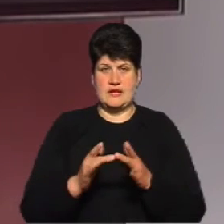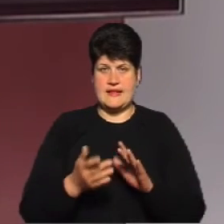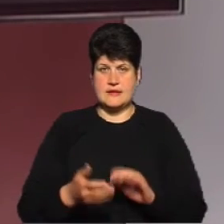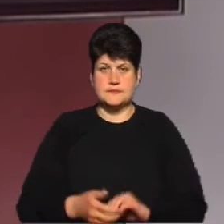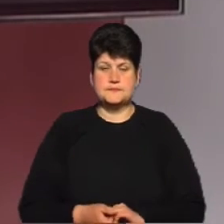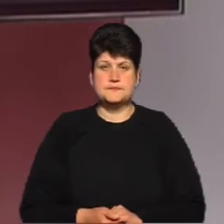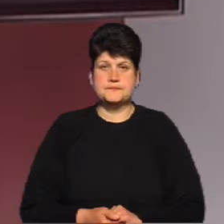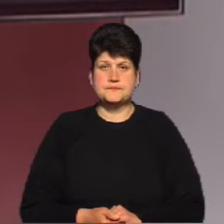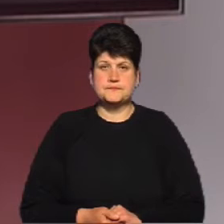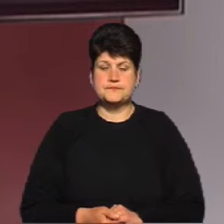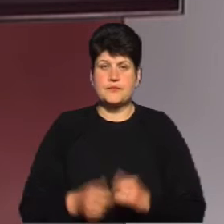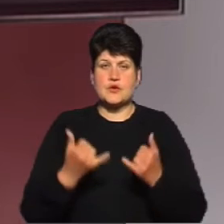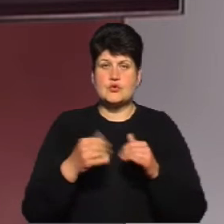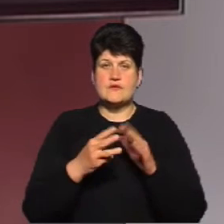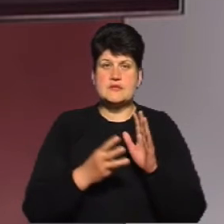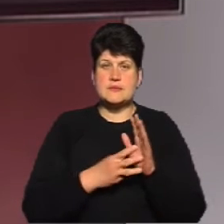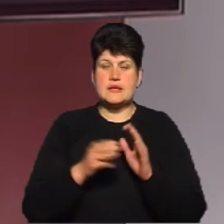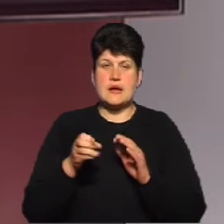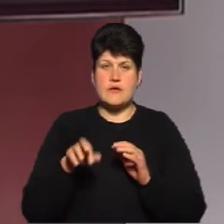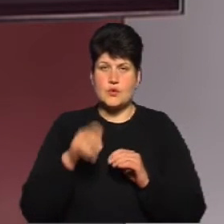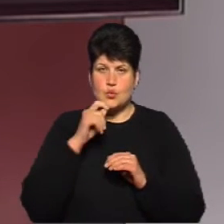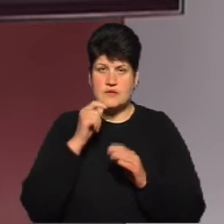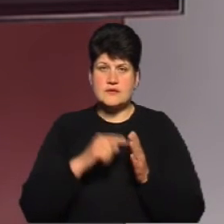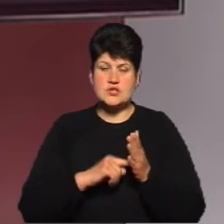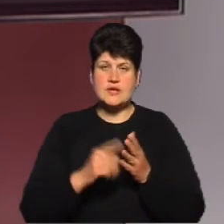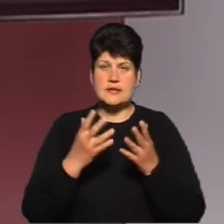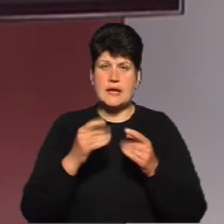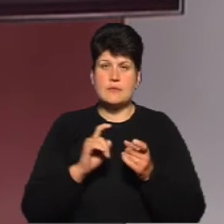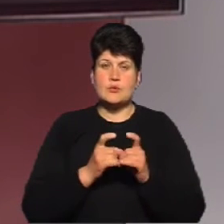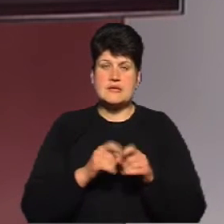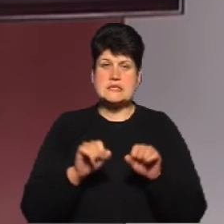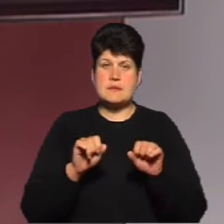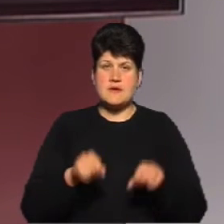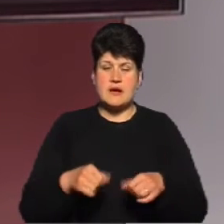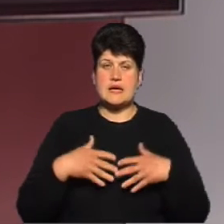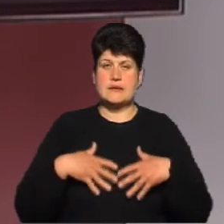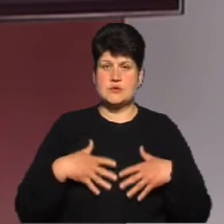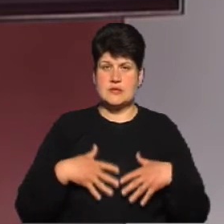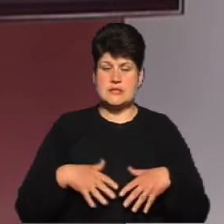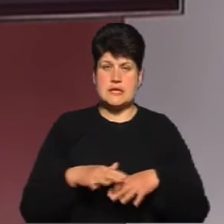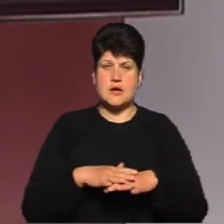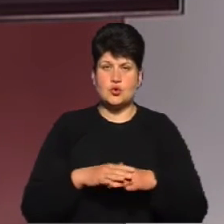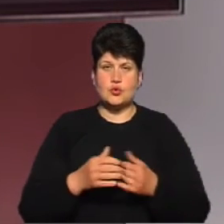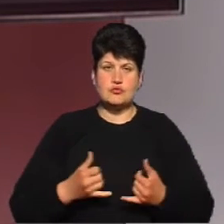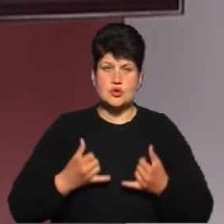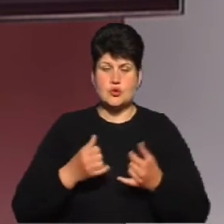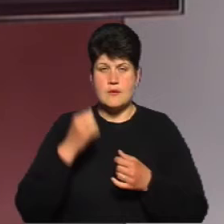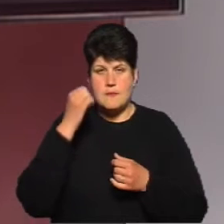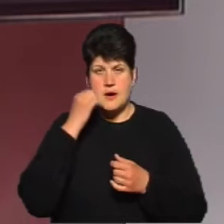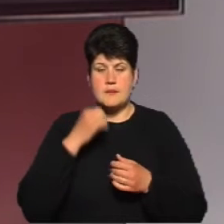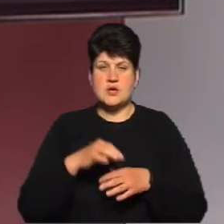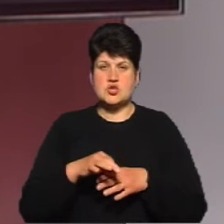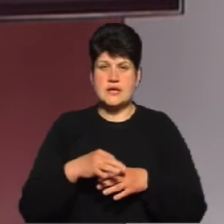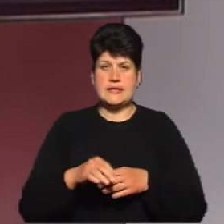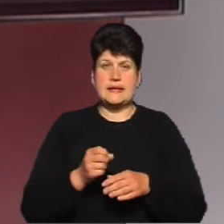Сьогодні, 18 травня, в Україні відзначають День боротьби за права кримськотатарського народу та вшановують пам'ять жертв депортації кримських татар.